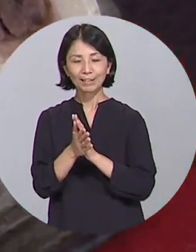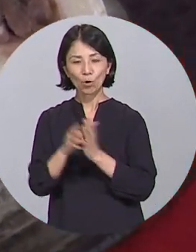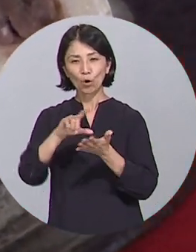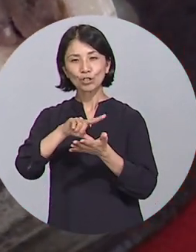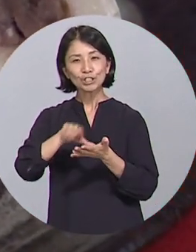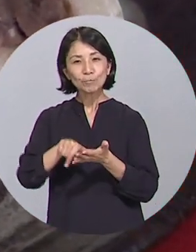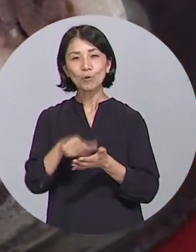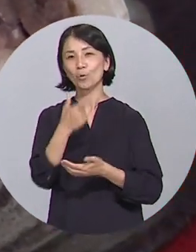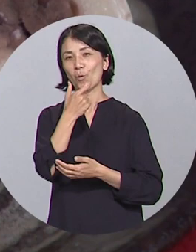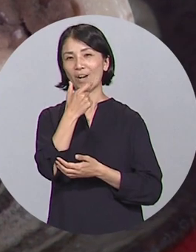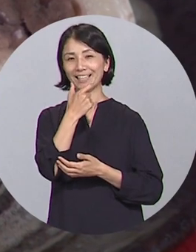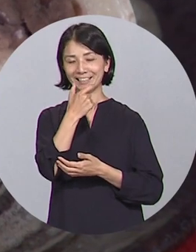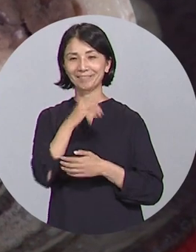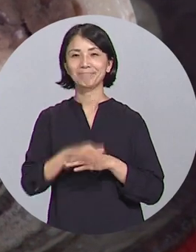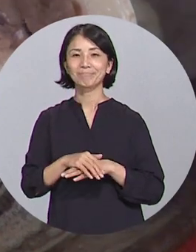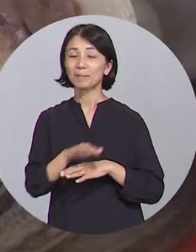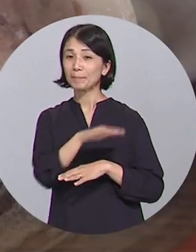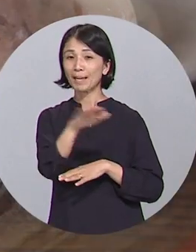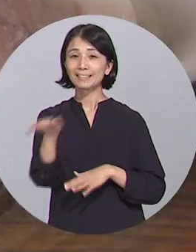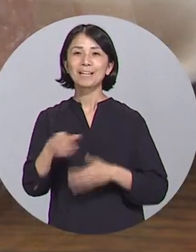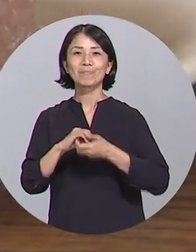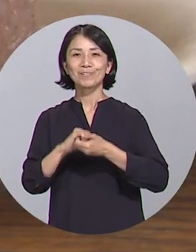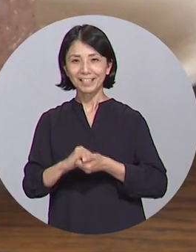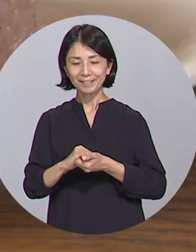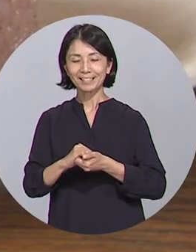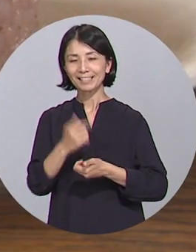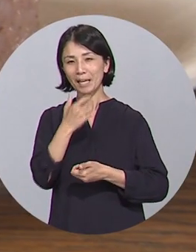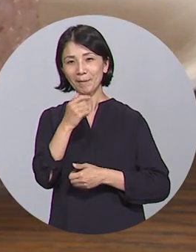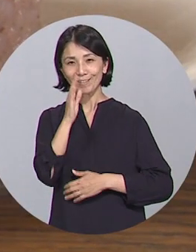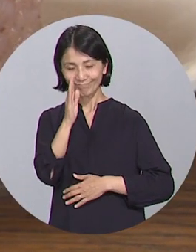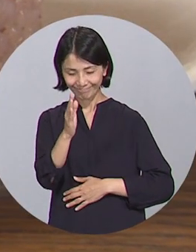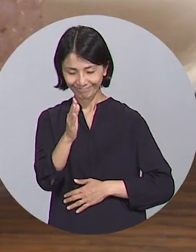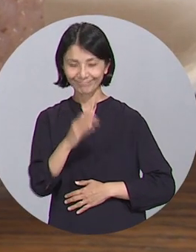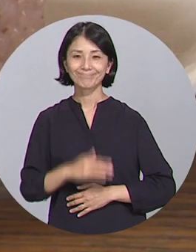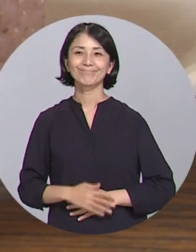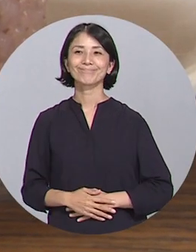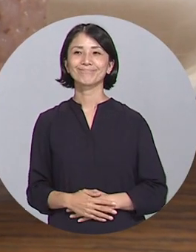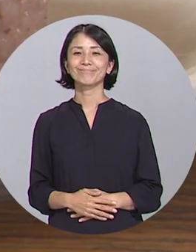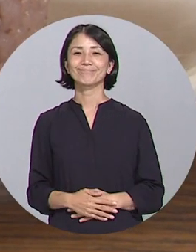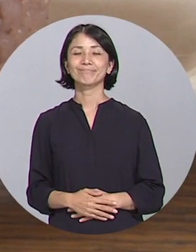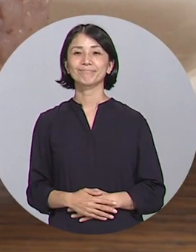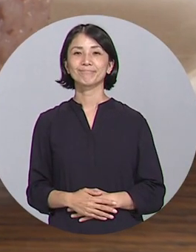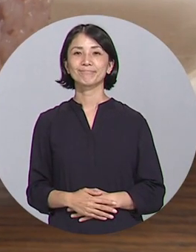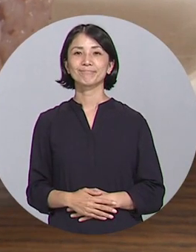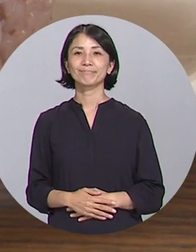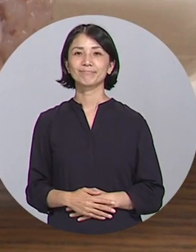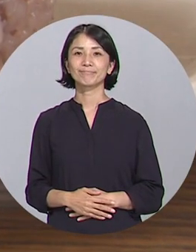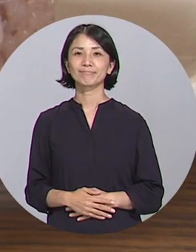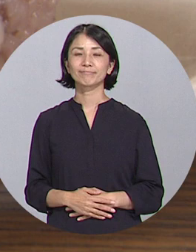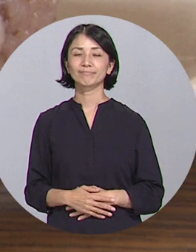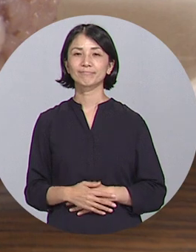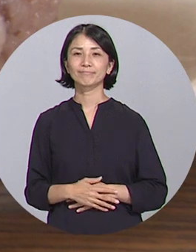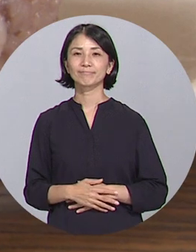ご当地和菓子、皆さんもぜひ一度ご賞味あれ。